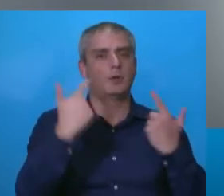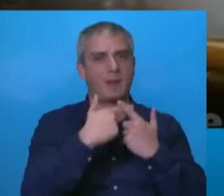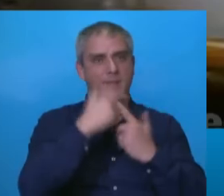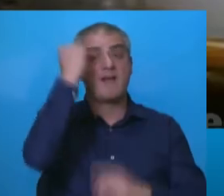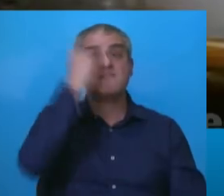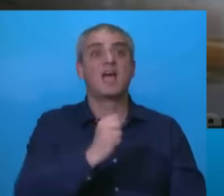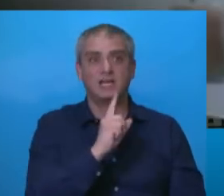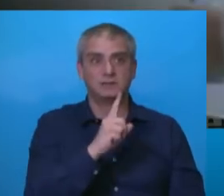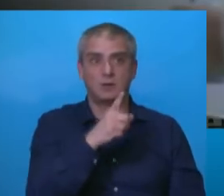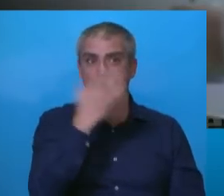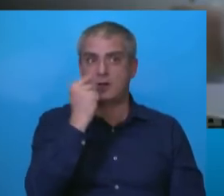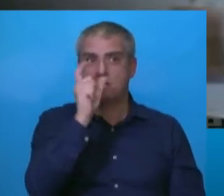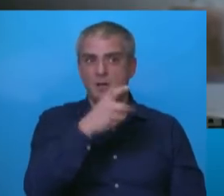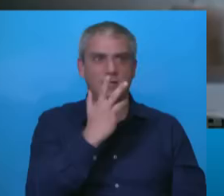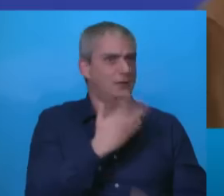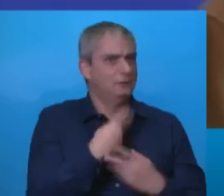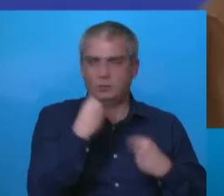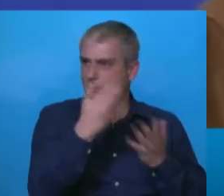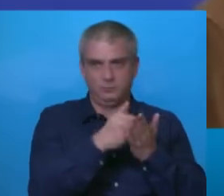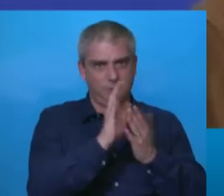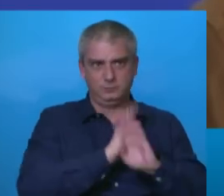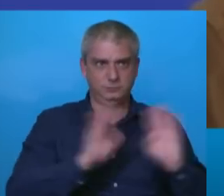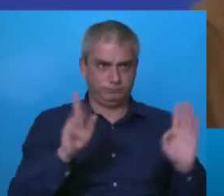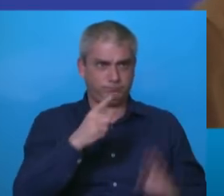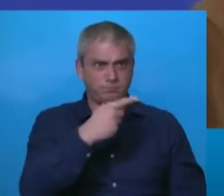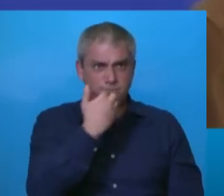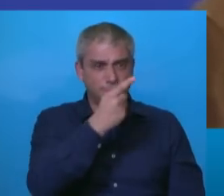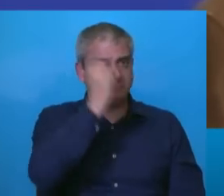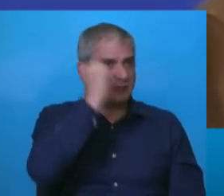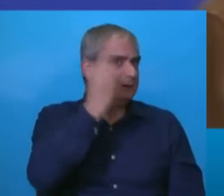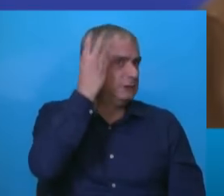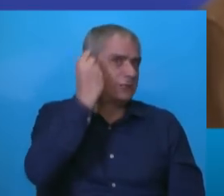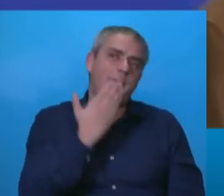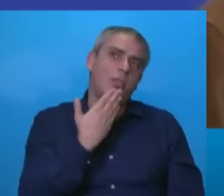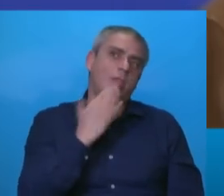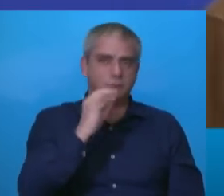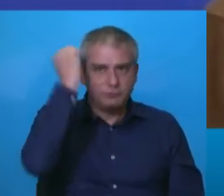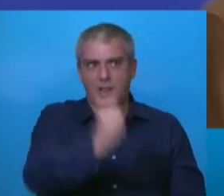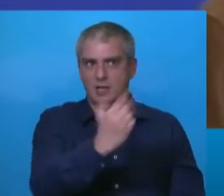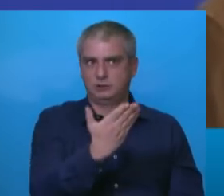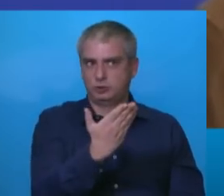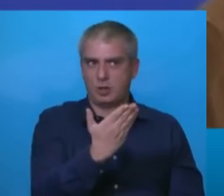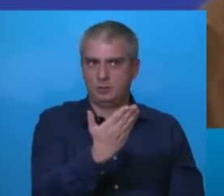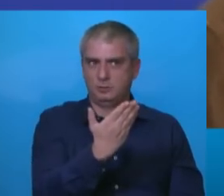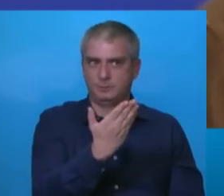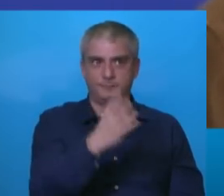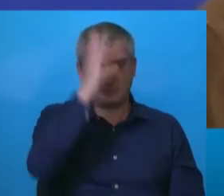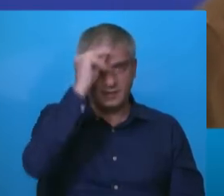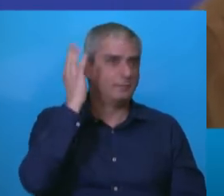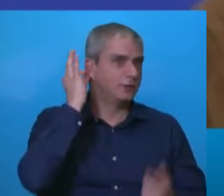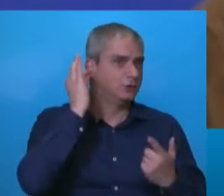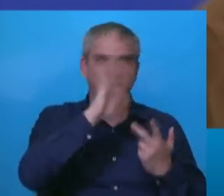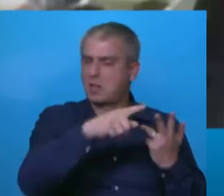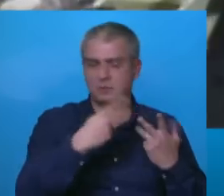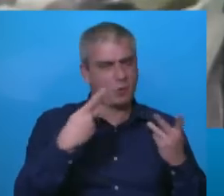ורצח. The guy was toxic. We can't let this continue. They say that he was killing people just to kill them. Men, women, children,